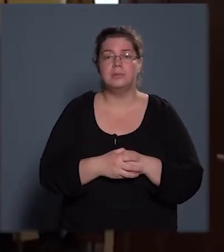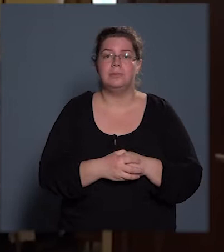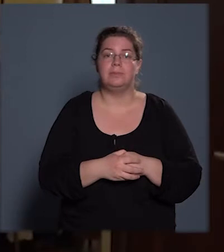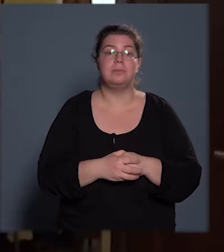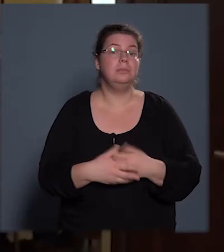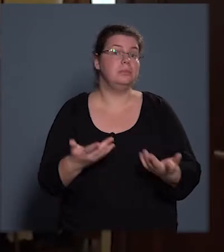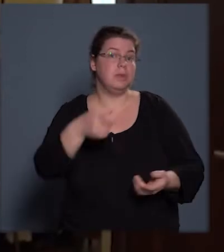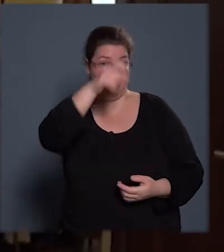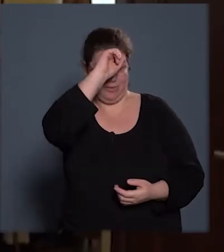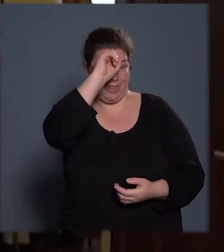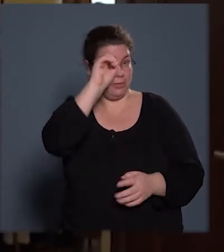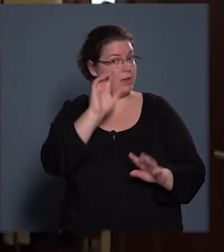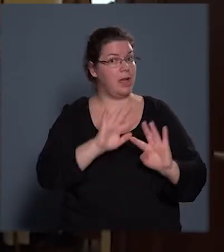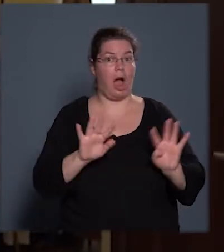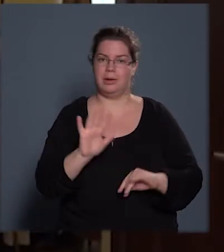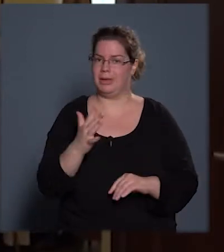a férfi kar nem,